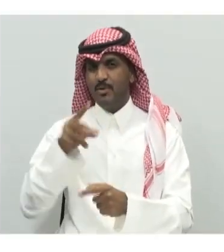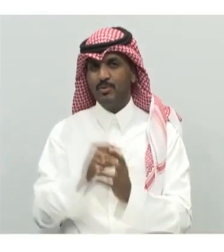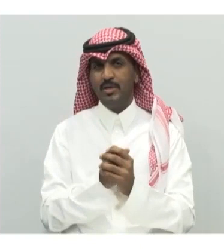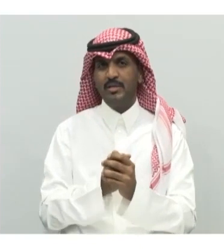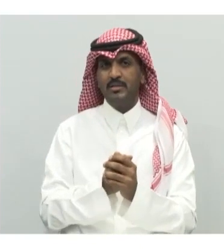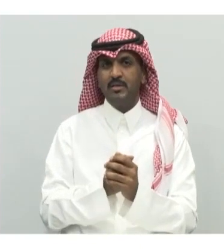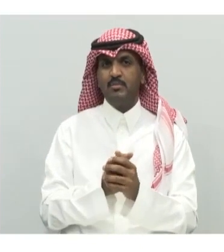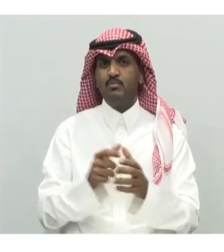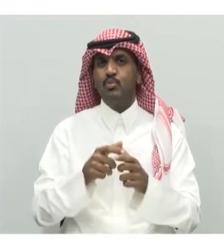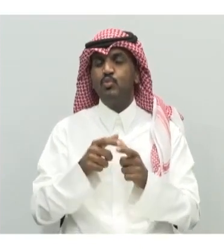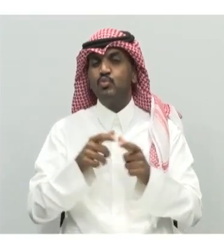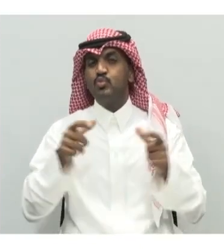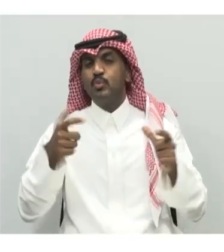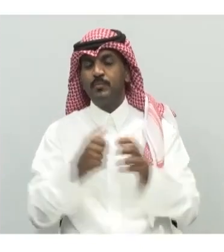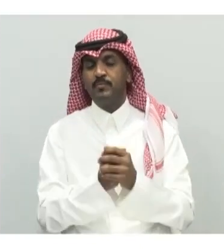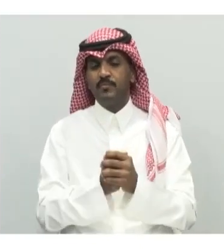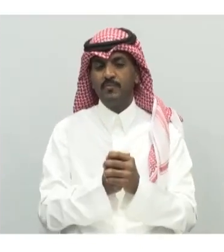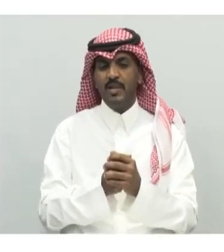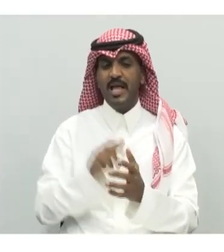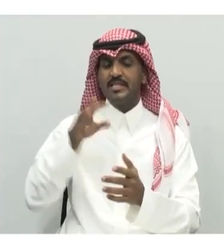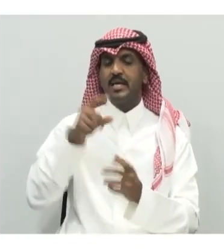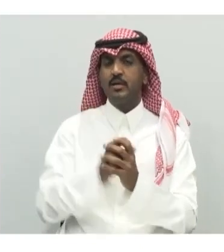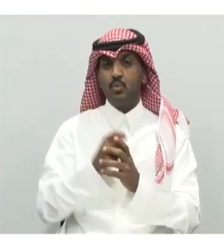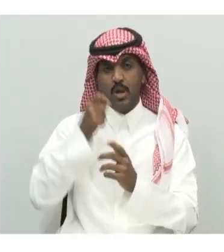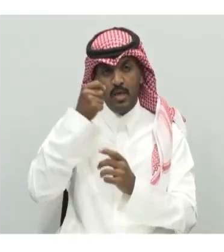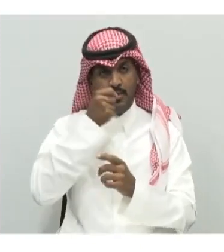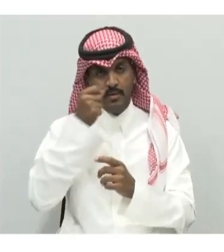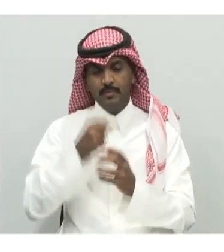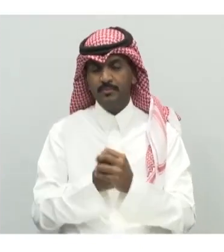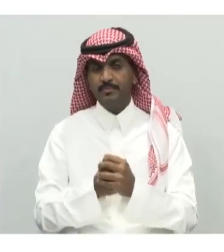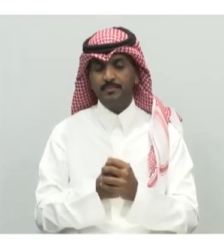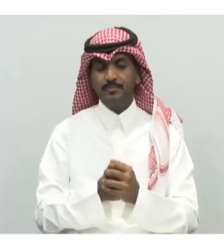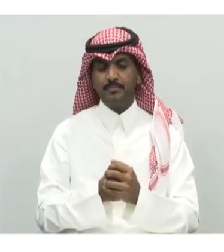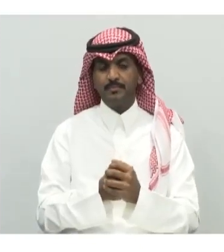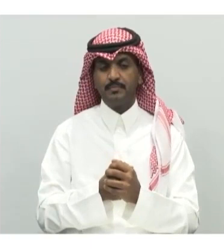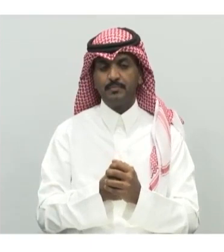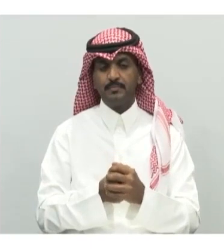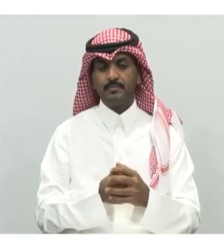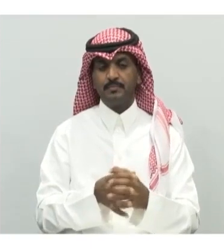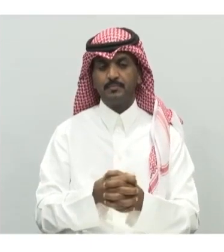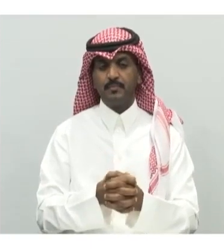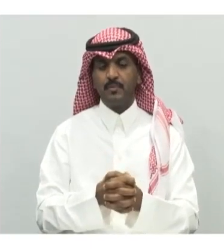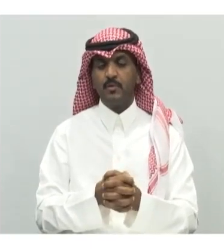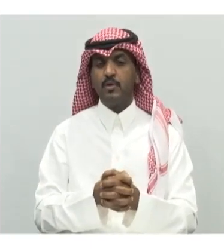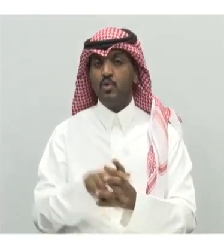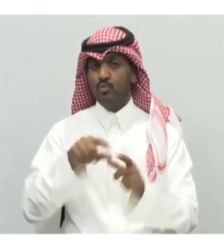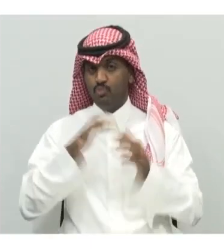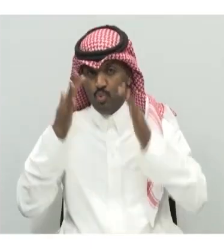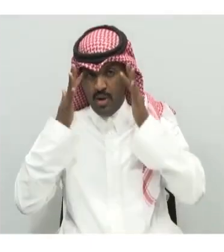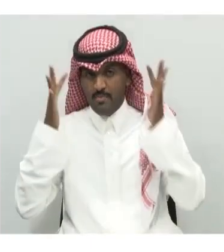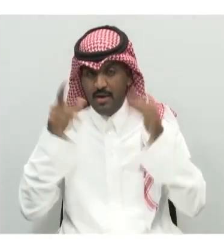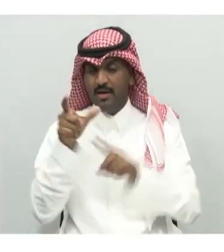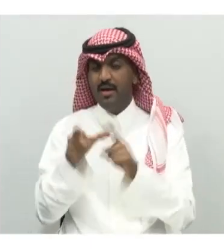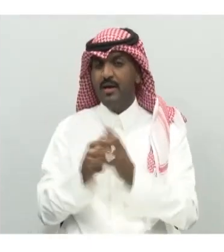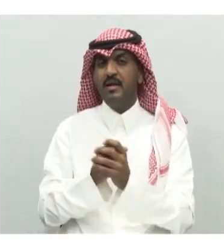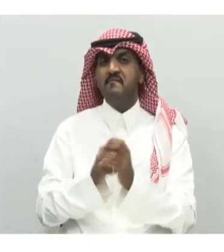موسوعه في الارصاد والنظر النظريات الفلكيه اذا من علماء الفلك مثال على علماء الفلك